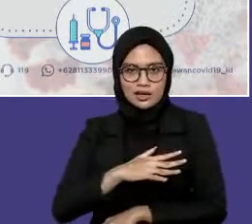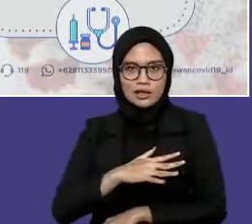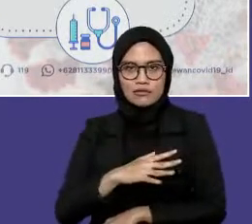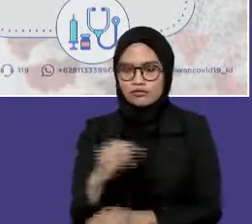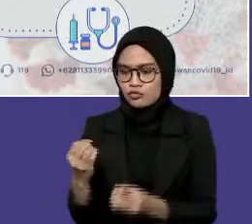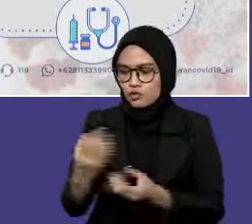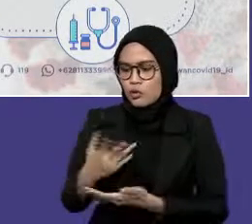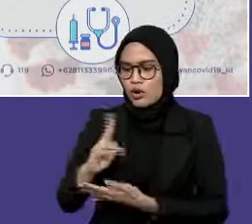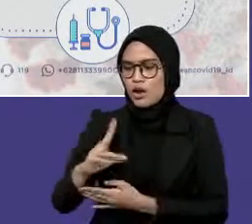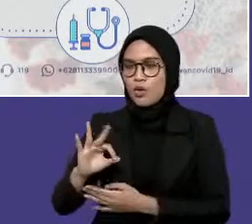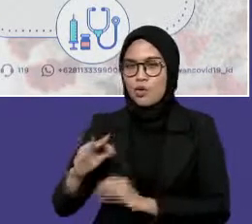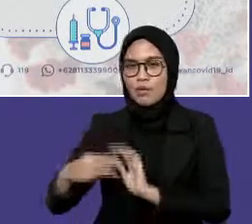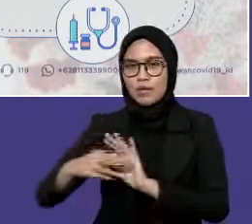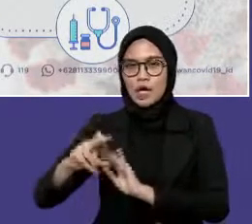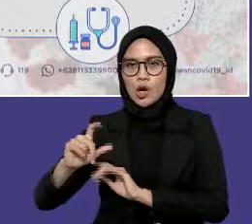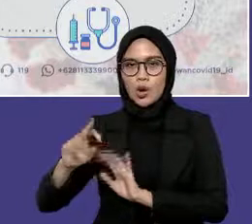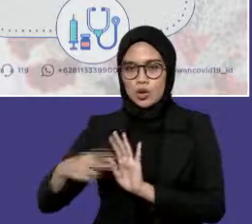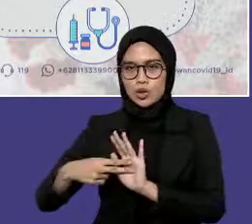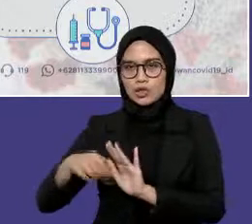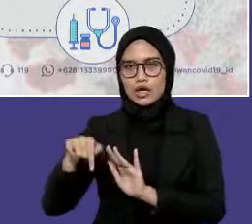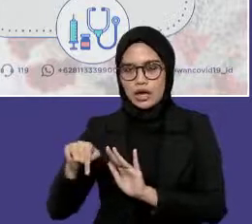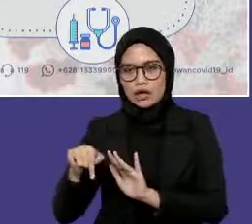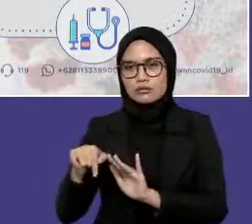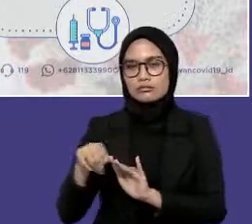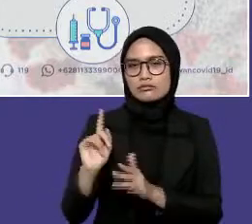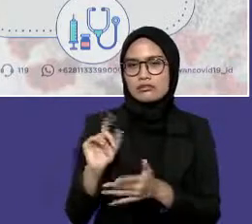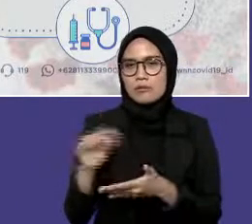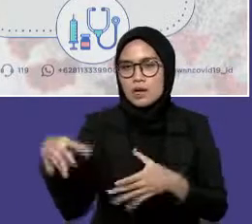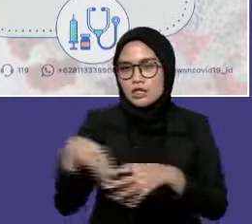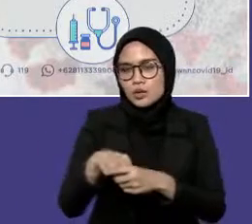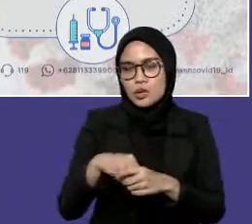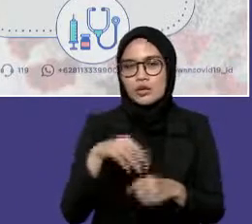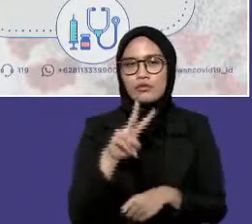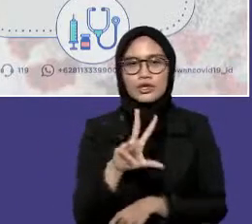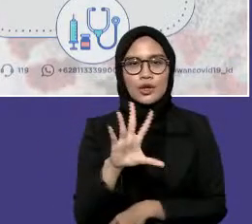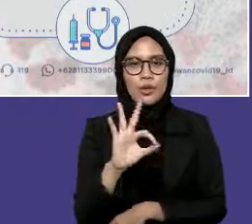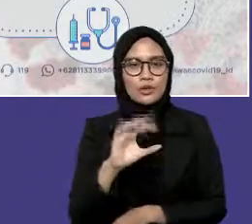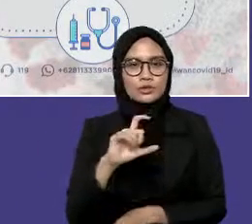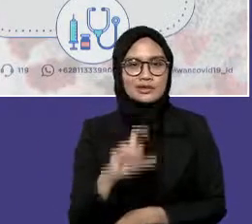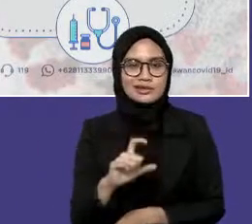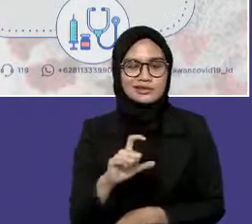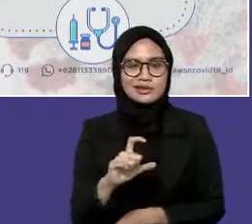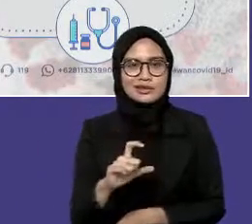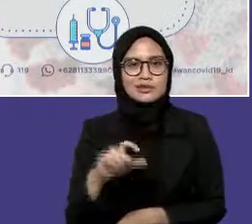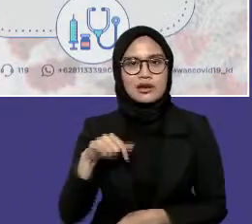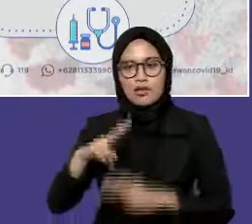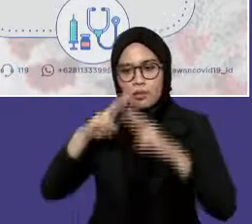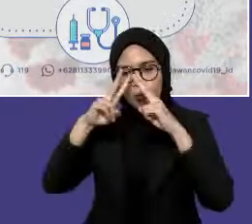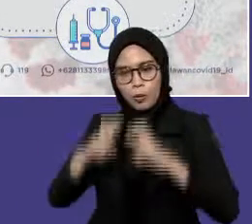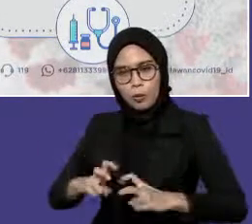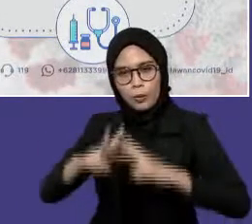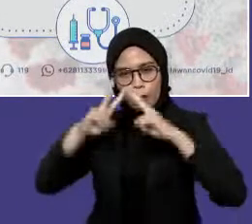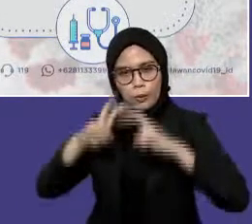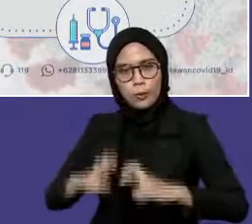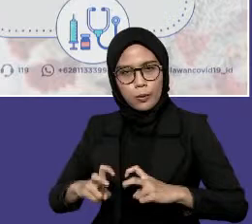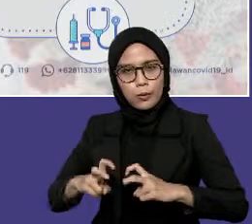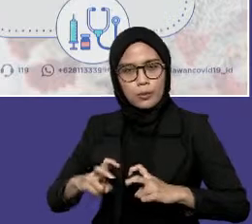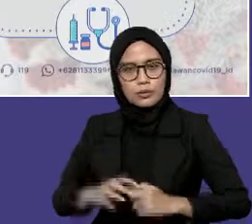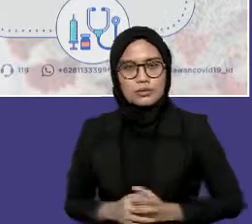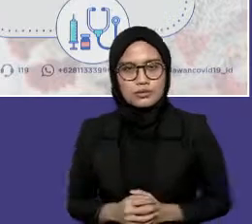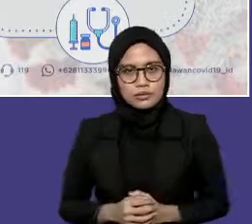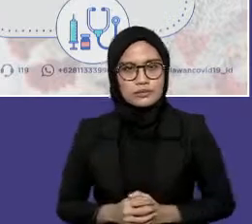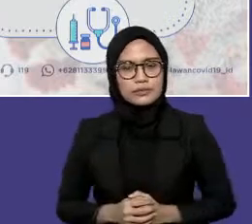setelah ditetapkan. Pembelajaran pertama sendiri mendasari pembelajaran kedua, yaitu pentingnya